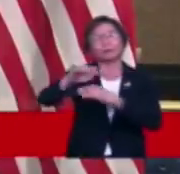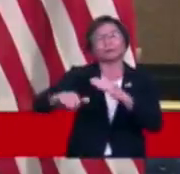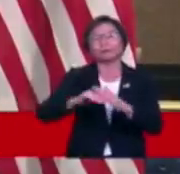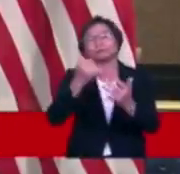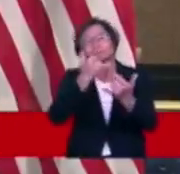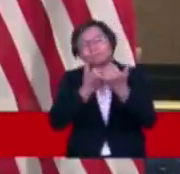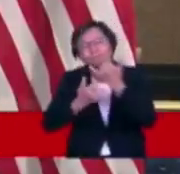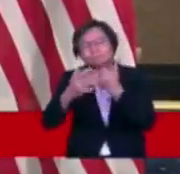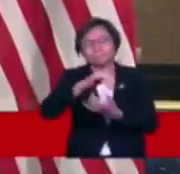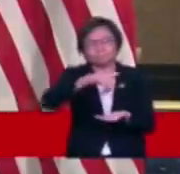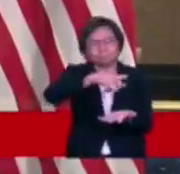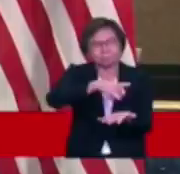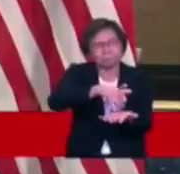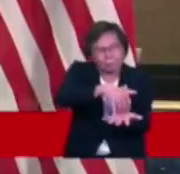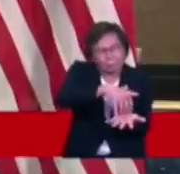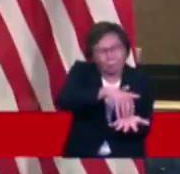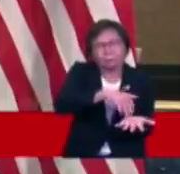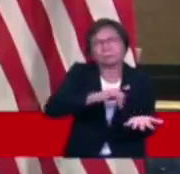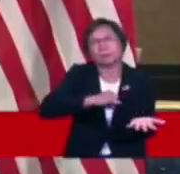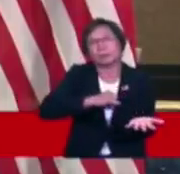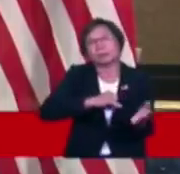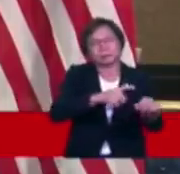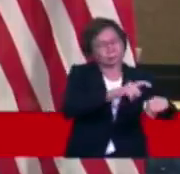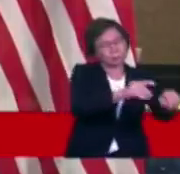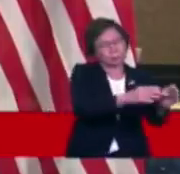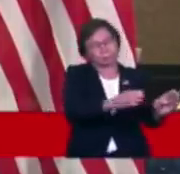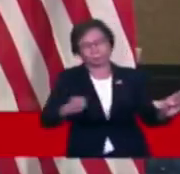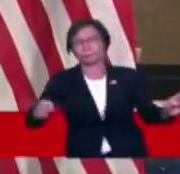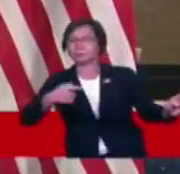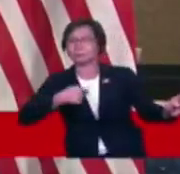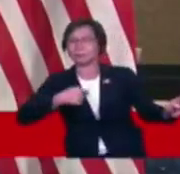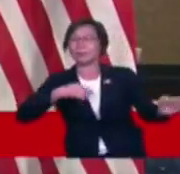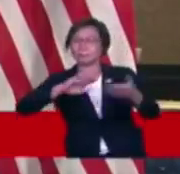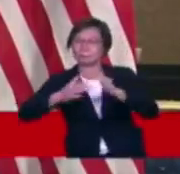kehilafan dan kelemahan saya sepanjang saya menjadi Perdana Menteri.